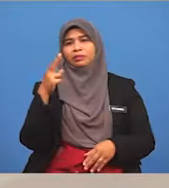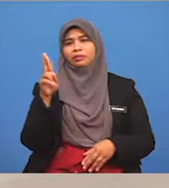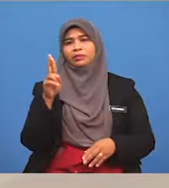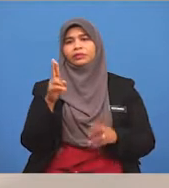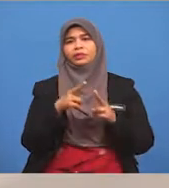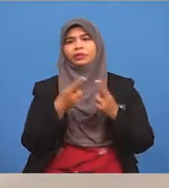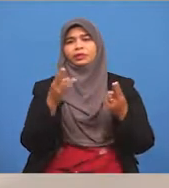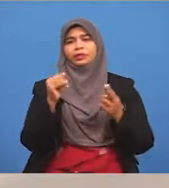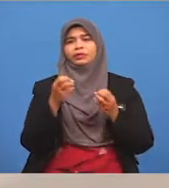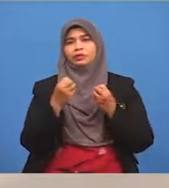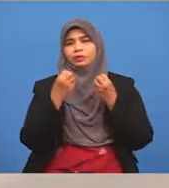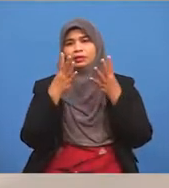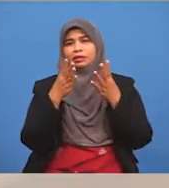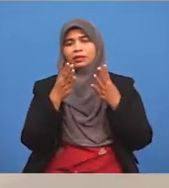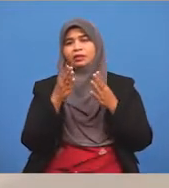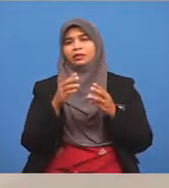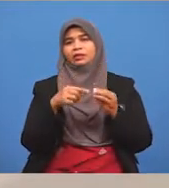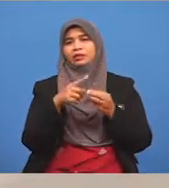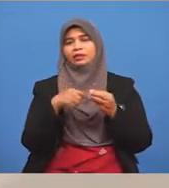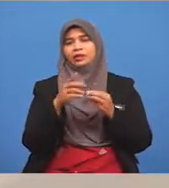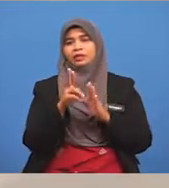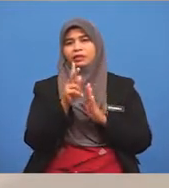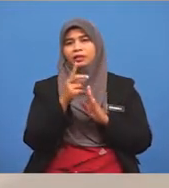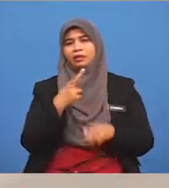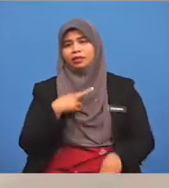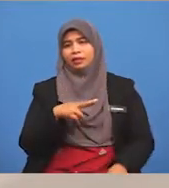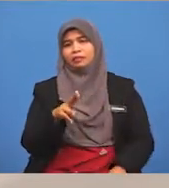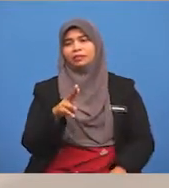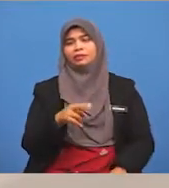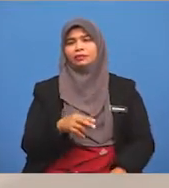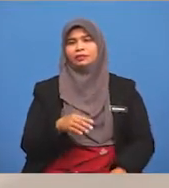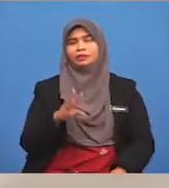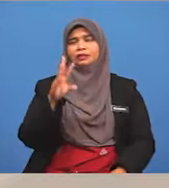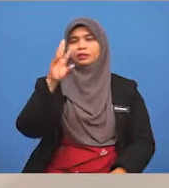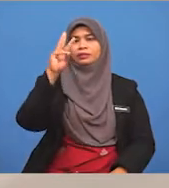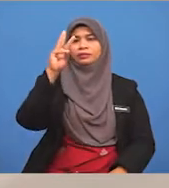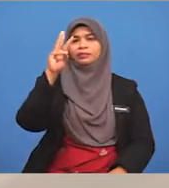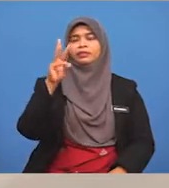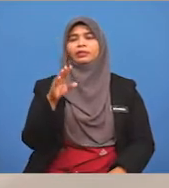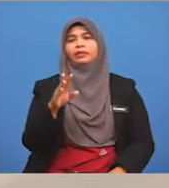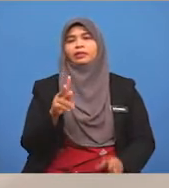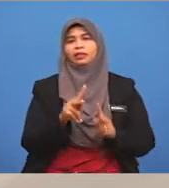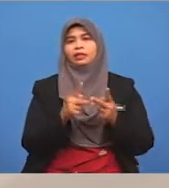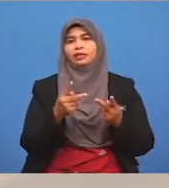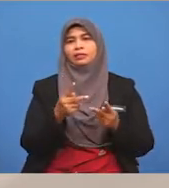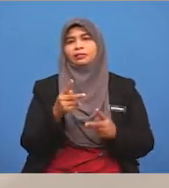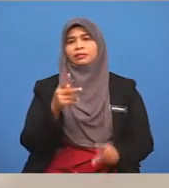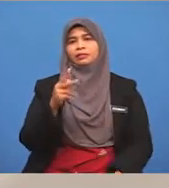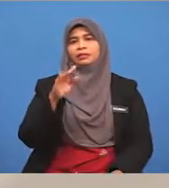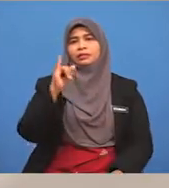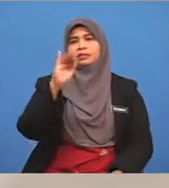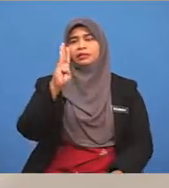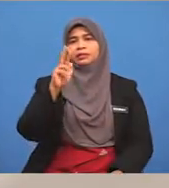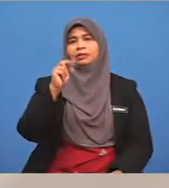kebanyakannya berkaitan dengan keagamaan. Yang keenam, kitab Sunan Ibnu